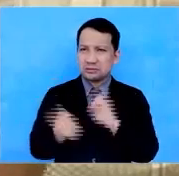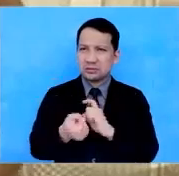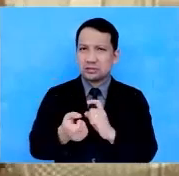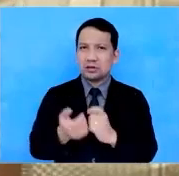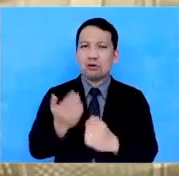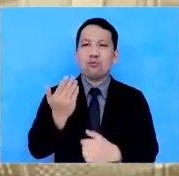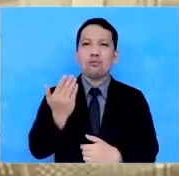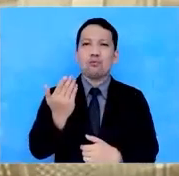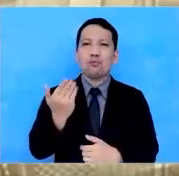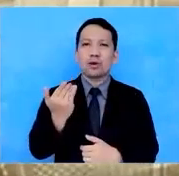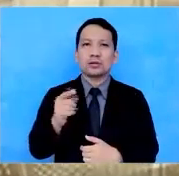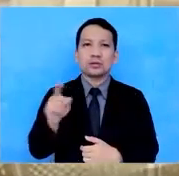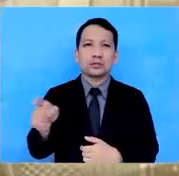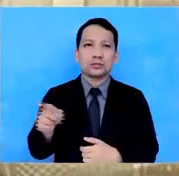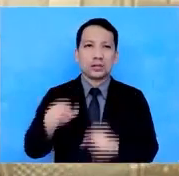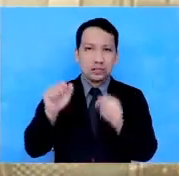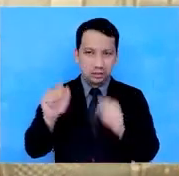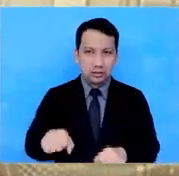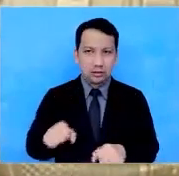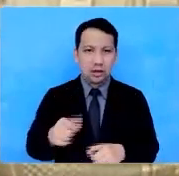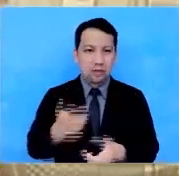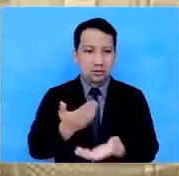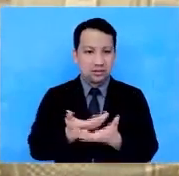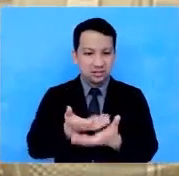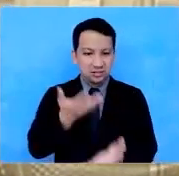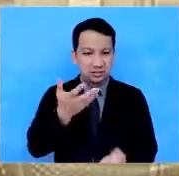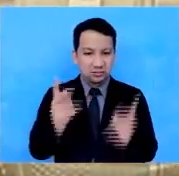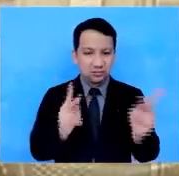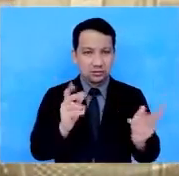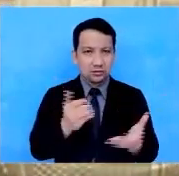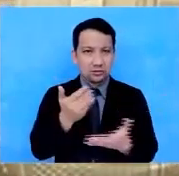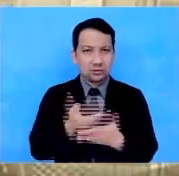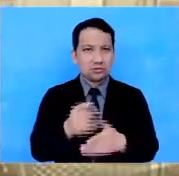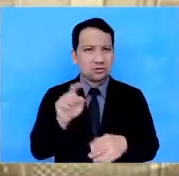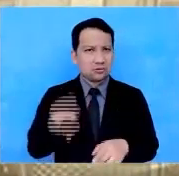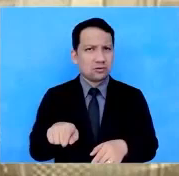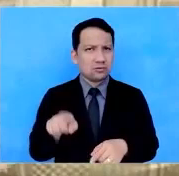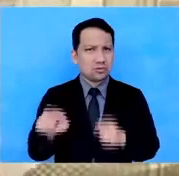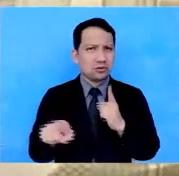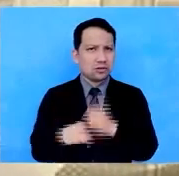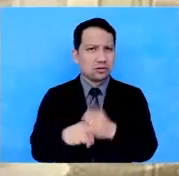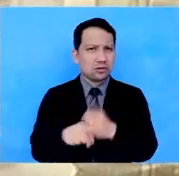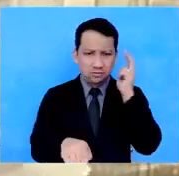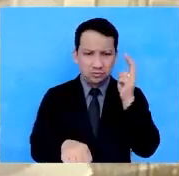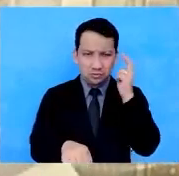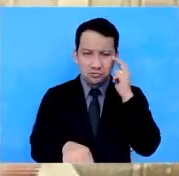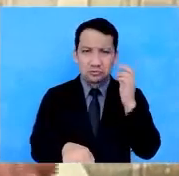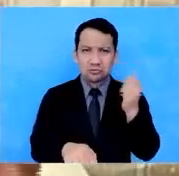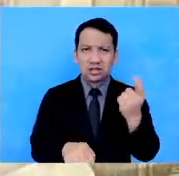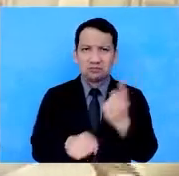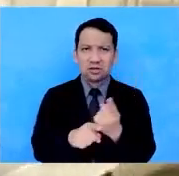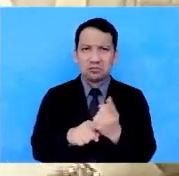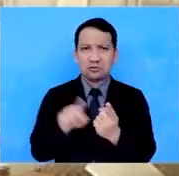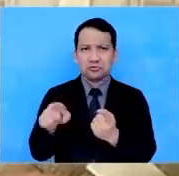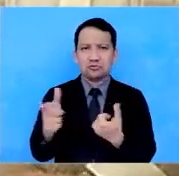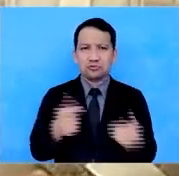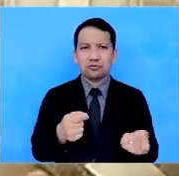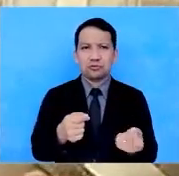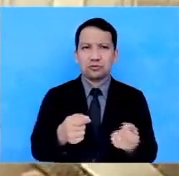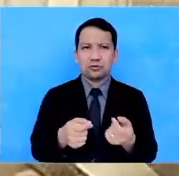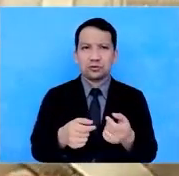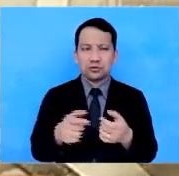dahil may kaya ang mga bumibili. So palagay ko naman it's reasonable that we will tax